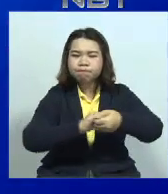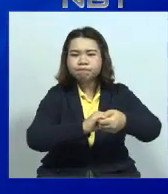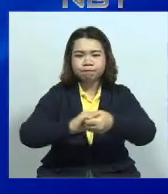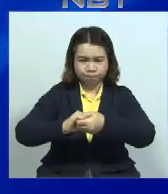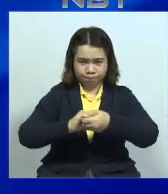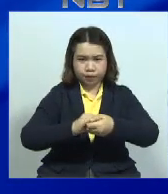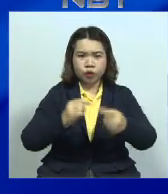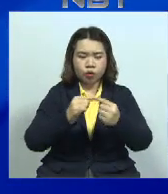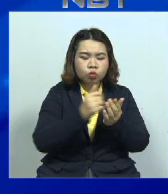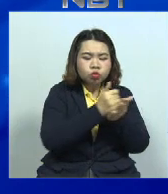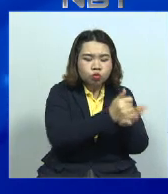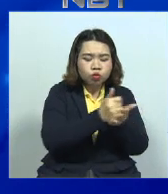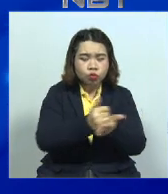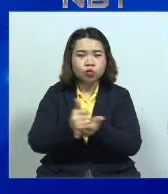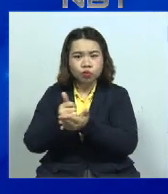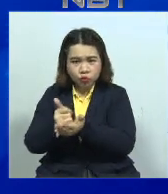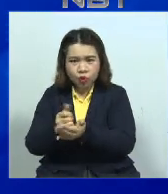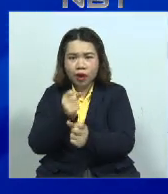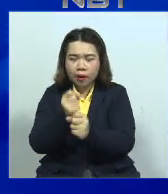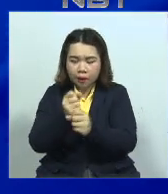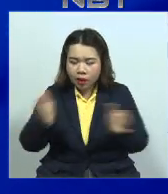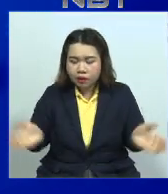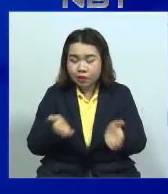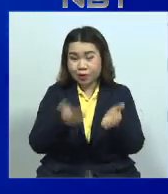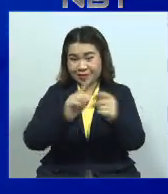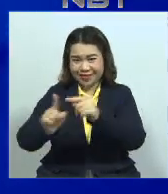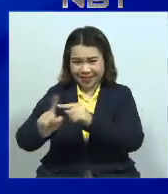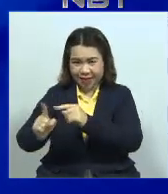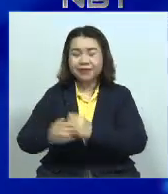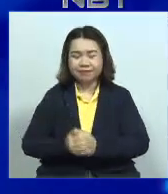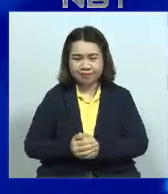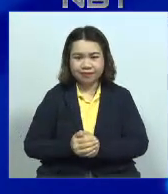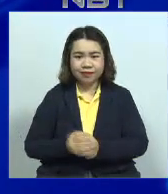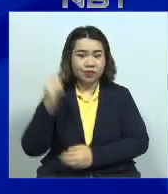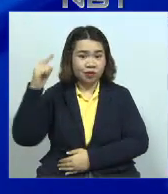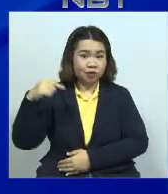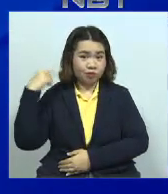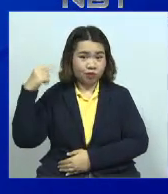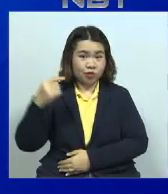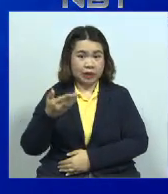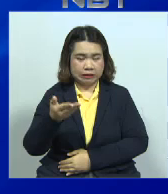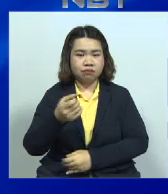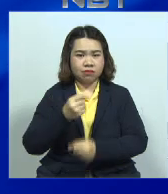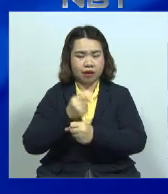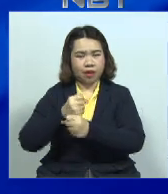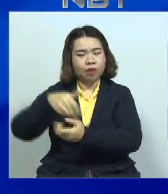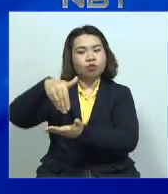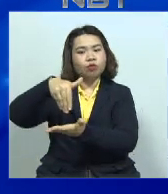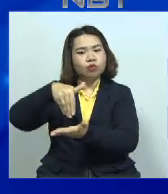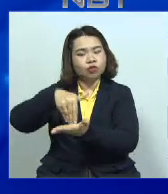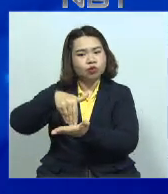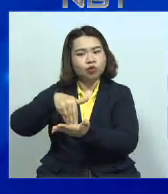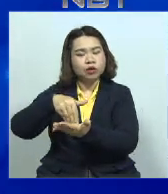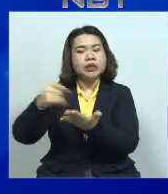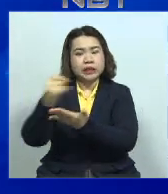ในการช่วยเหลือเกื้อกูลและสนับสนุนซึ่งกันและกันนางอัมพวันพิชาลัยผู้อำนวยการศูนย์ส่งเสริมศิลปา